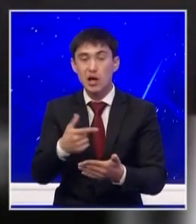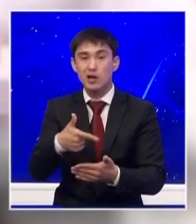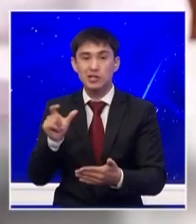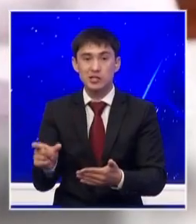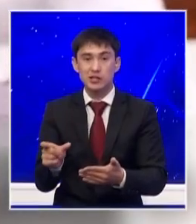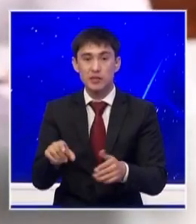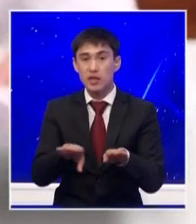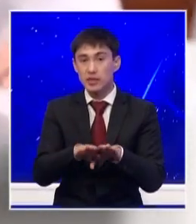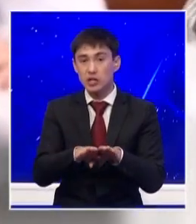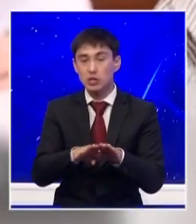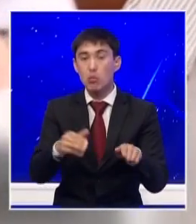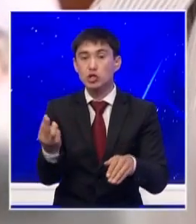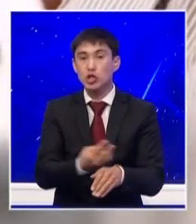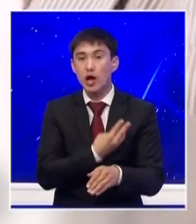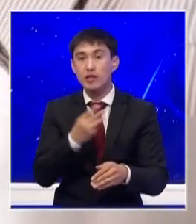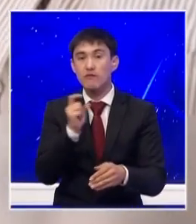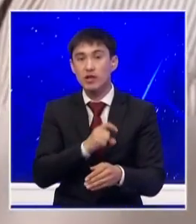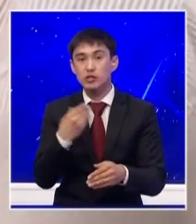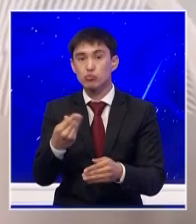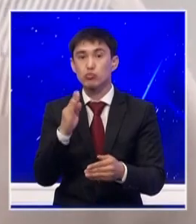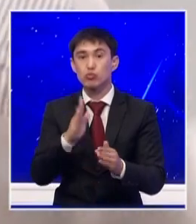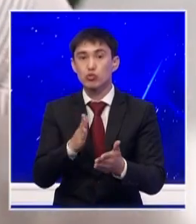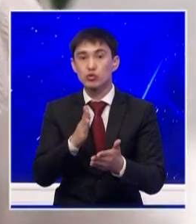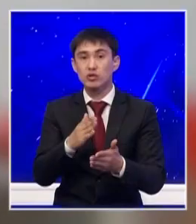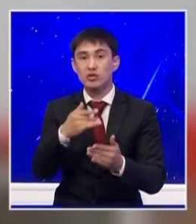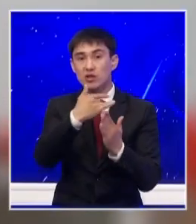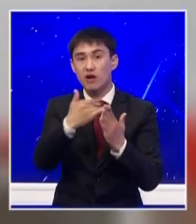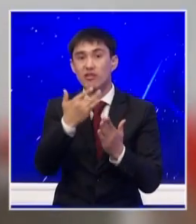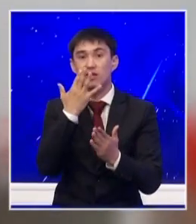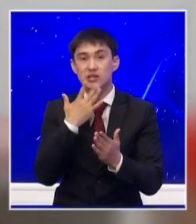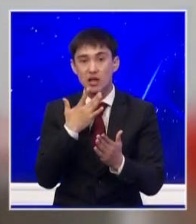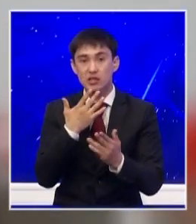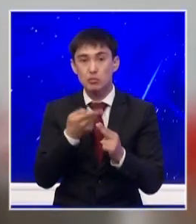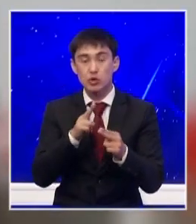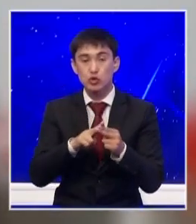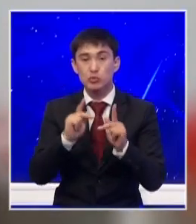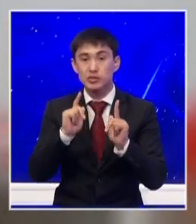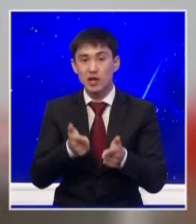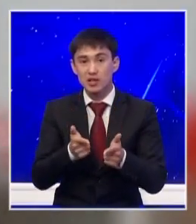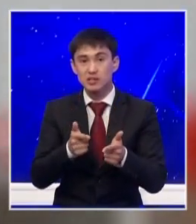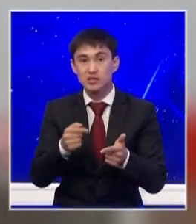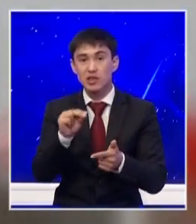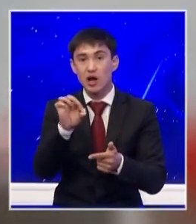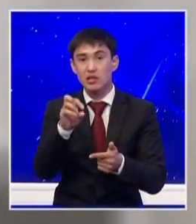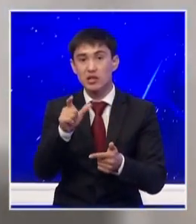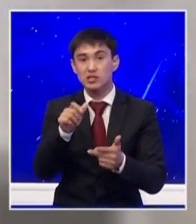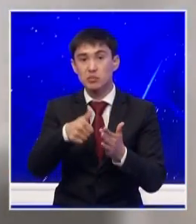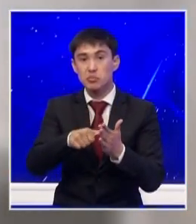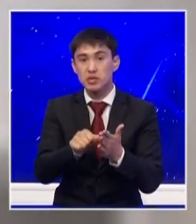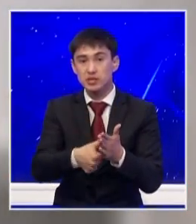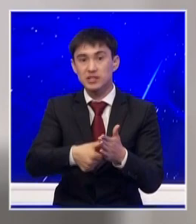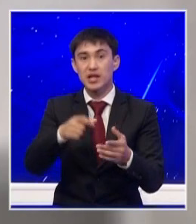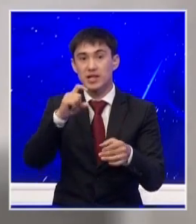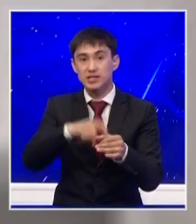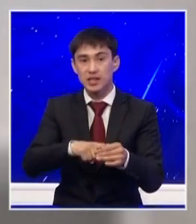гражданина также по желанию владельца В нем будет располагаться графа национальность причем Согласно дактилоскопической и